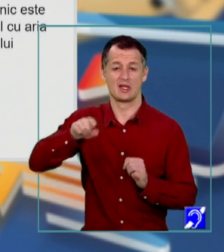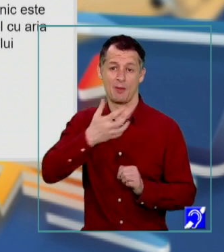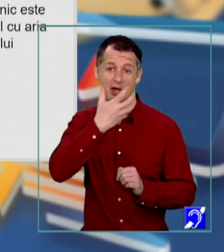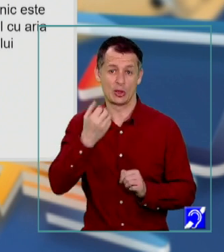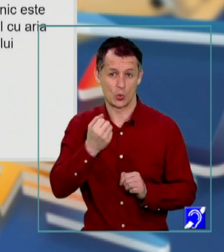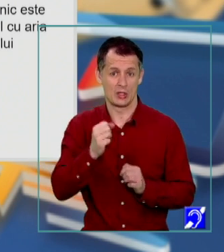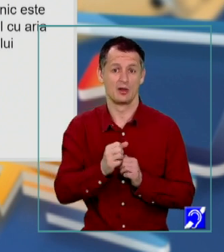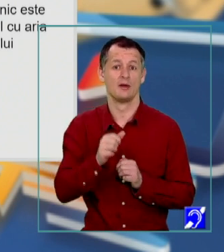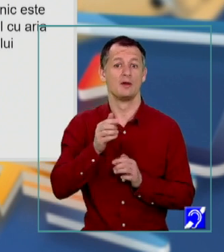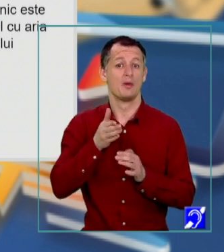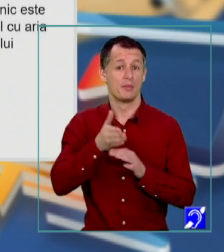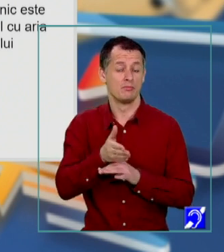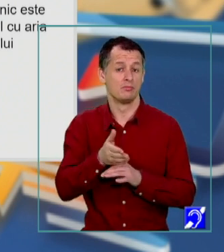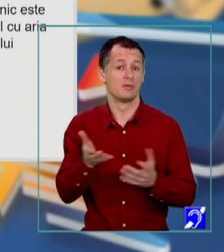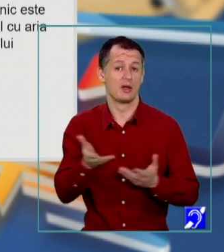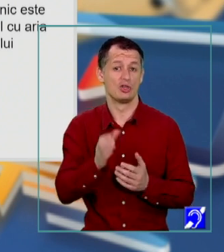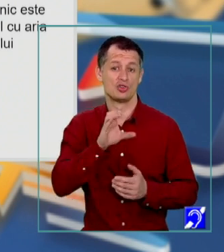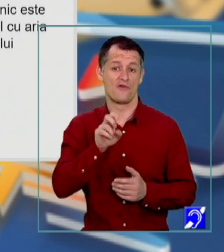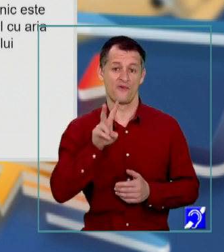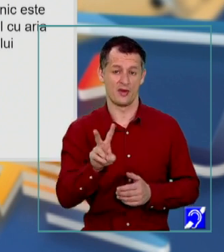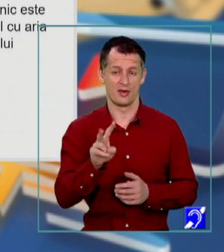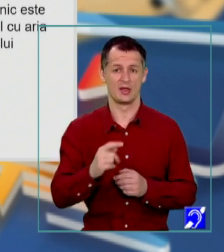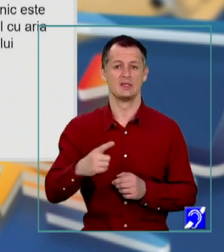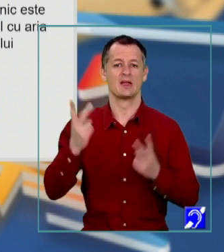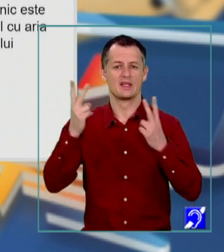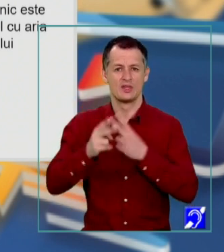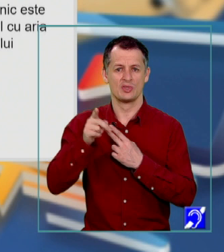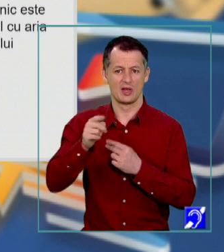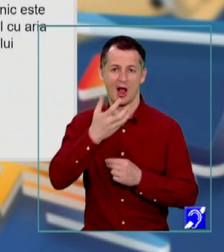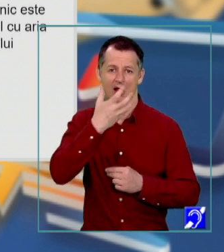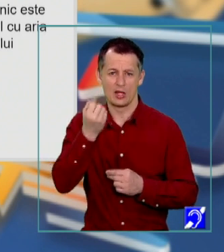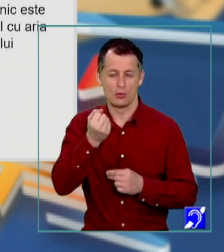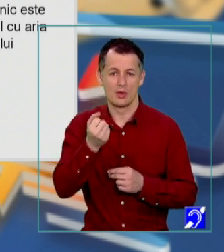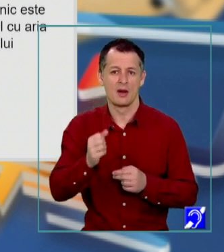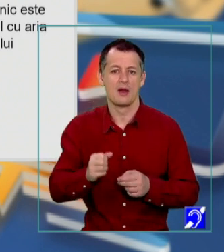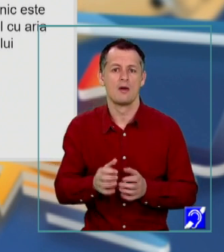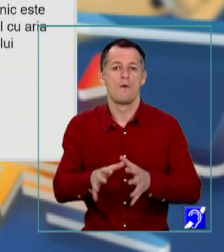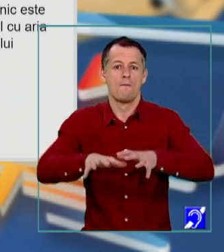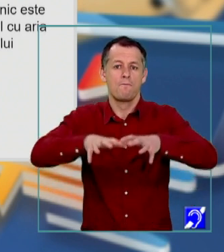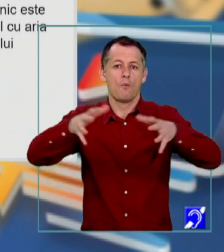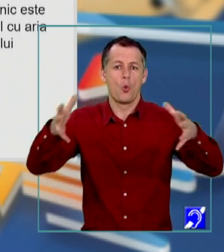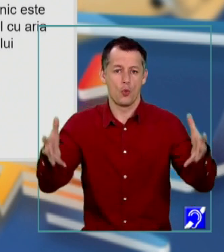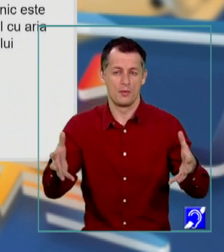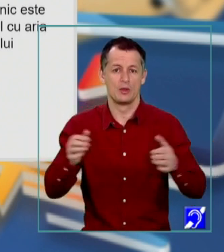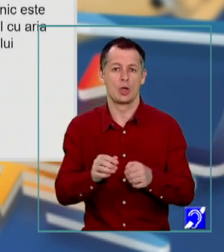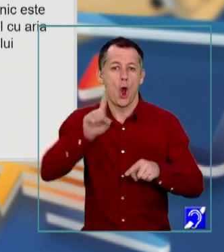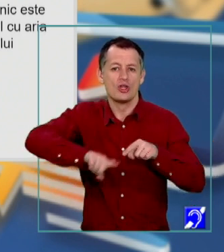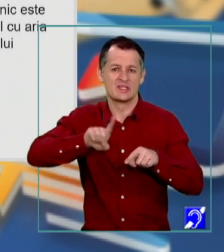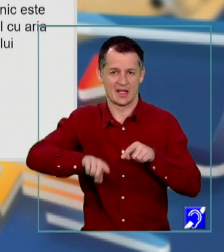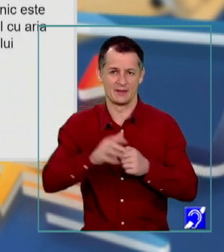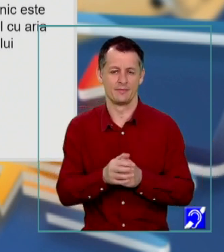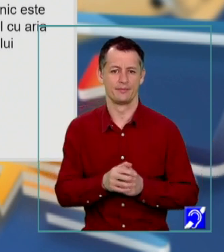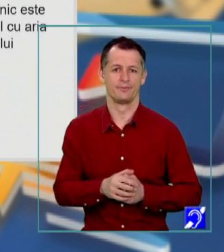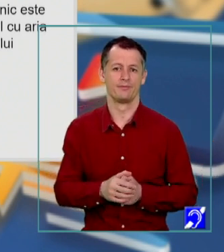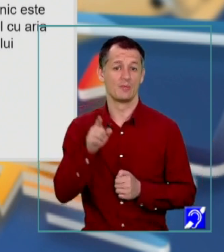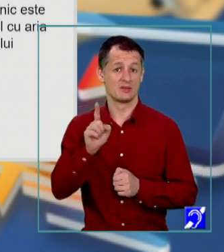unde prin CV se înțelege căldura murară la volum constant. Cu alte cuvinte, variația energiei